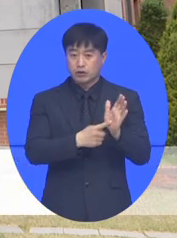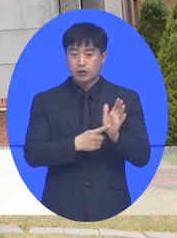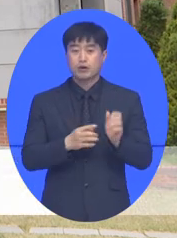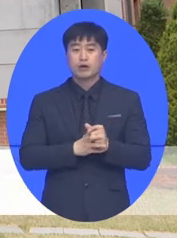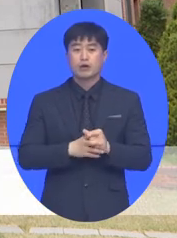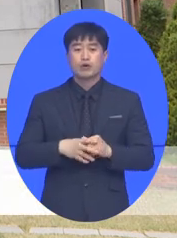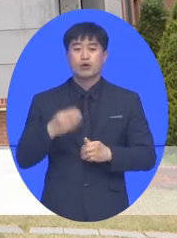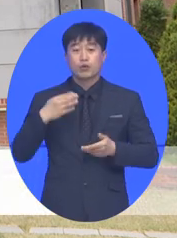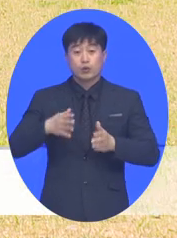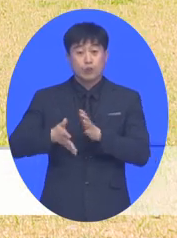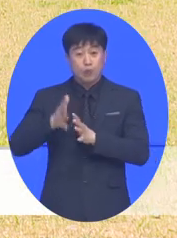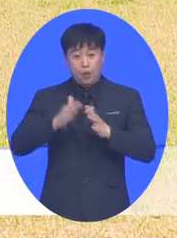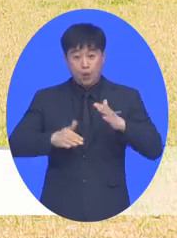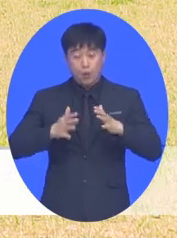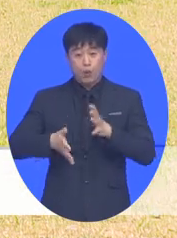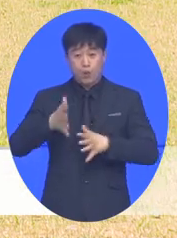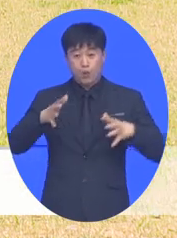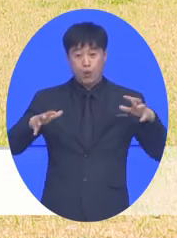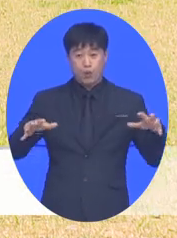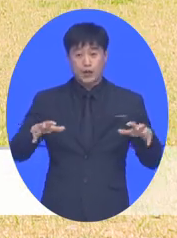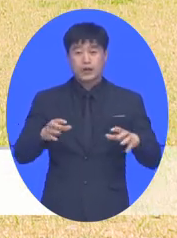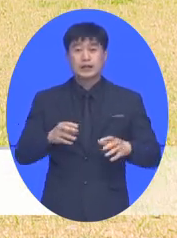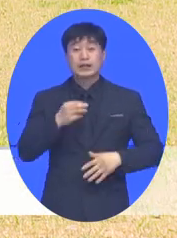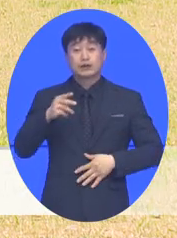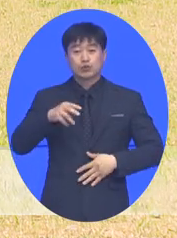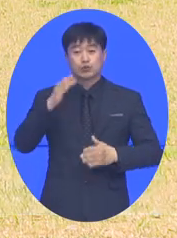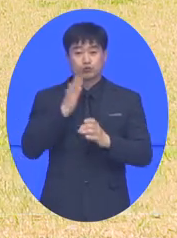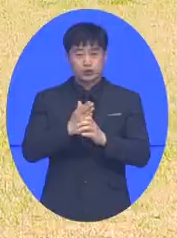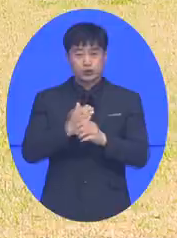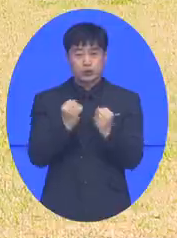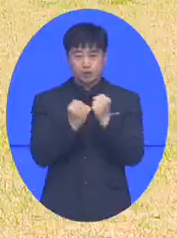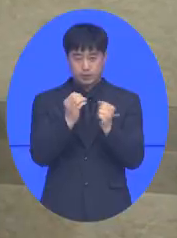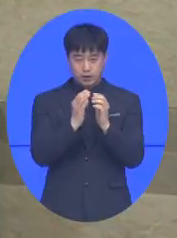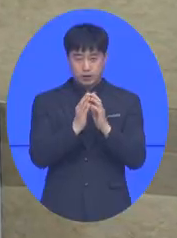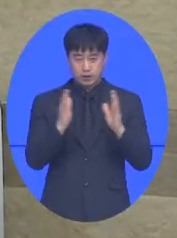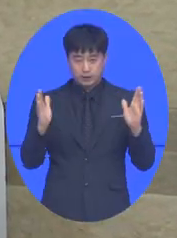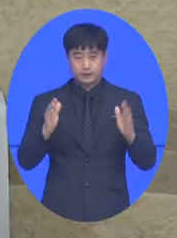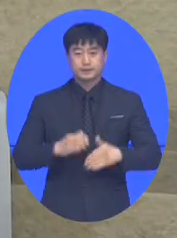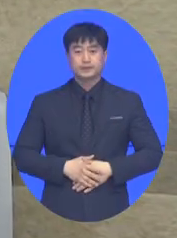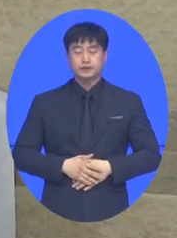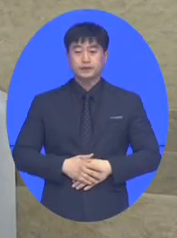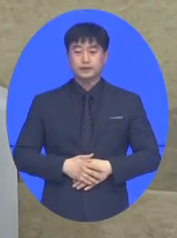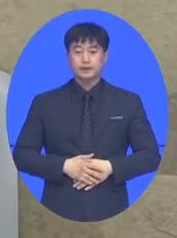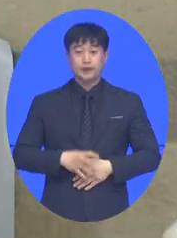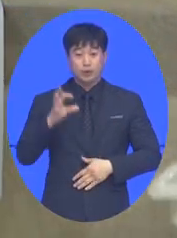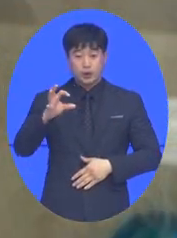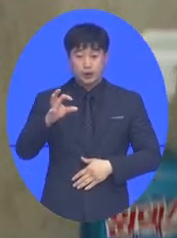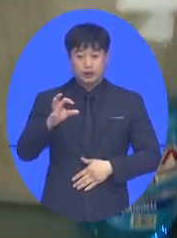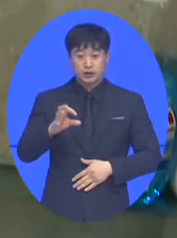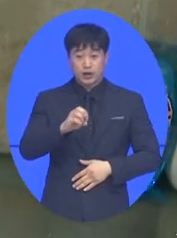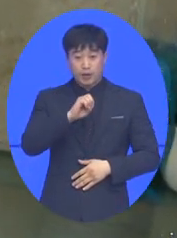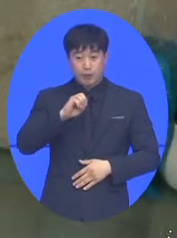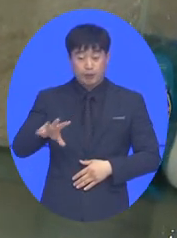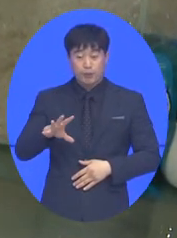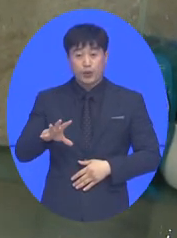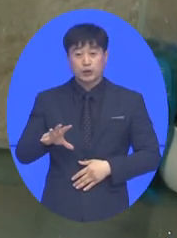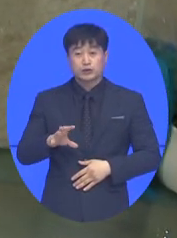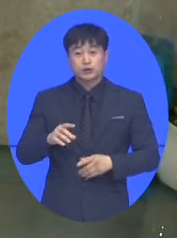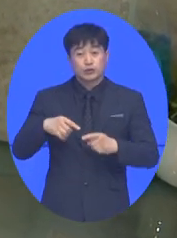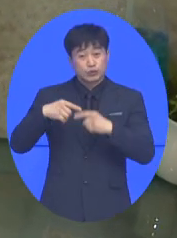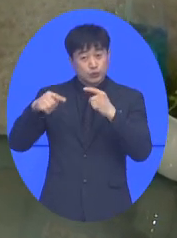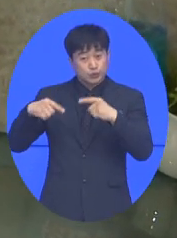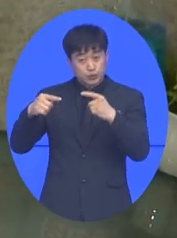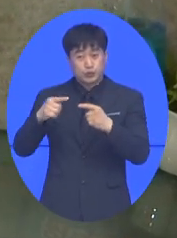공공기관들은 각자의 방식으로 탄소중립 캠페인을 열었습니다 화장실에 일회용 페이퍼 타월 대신 손수건을